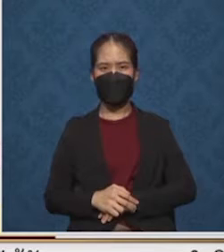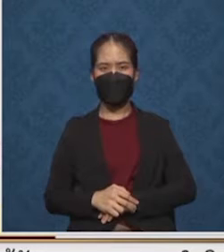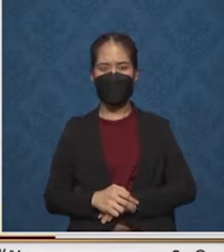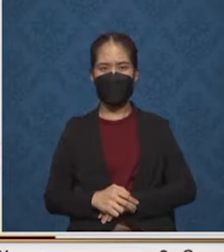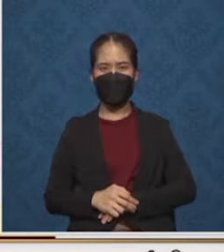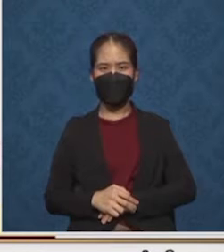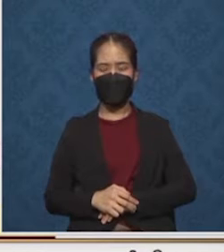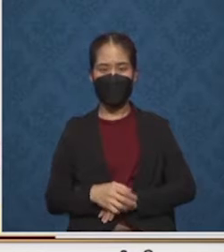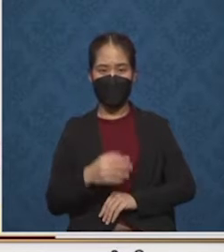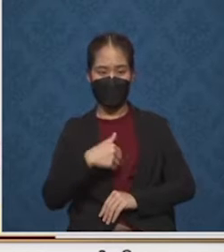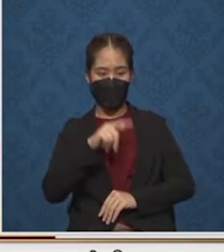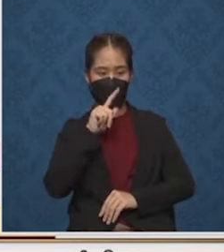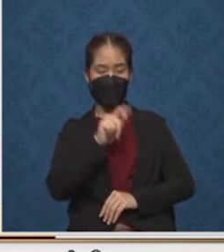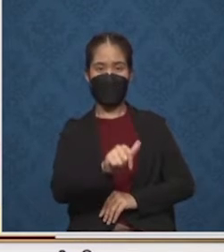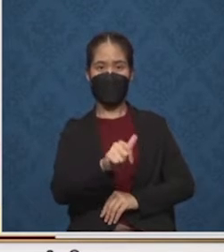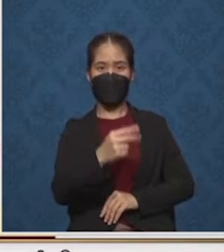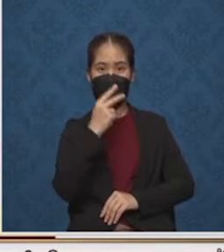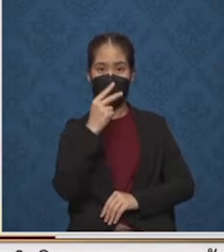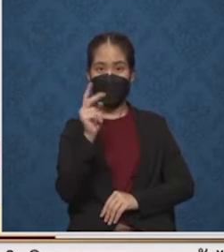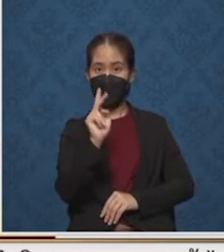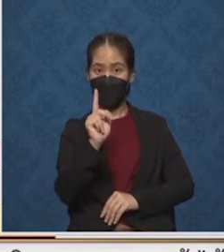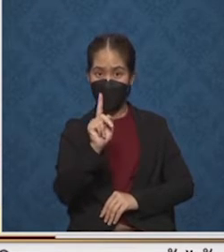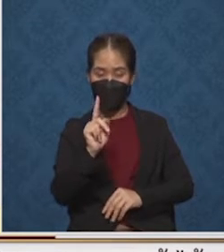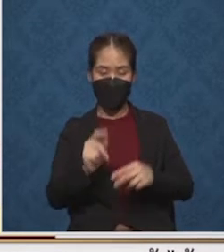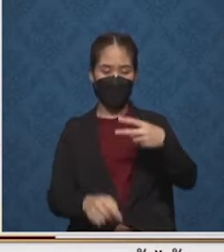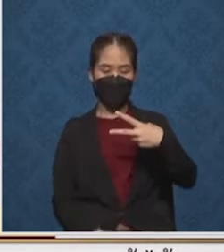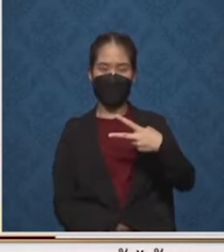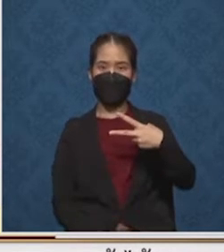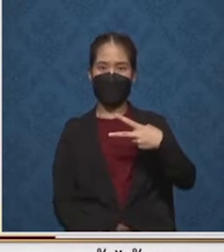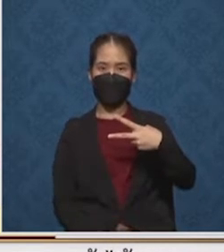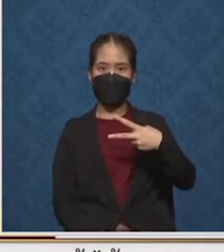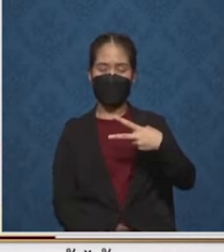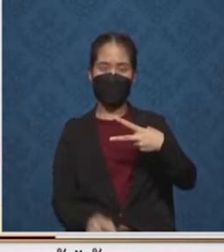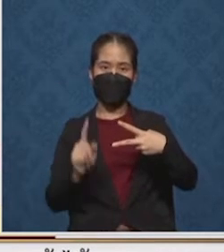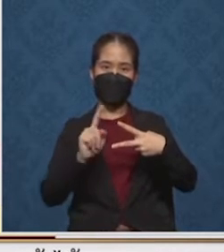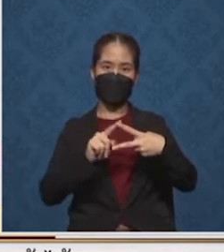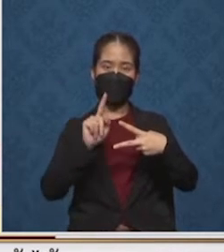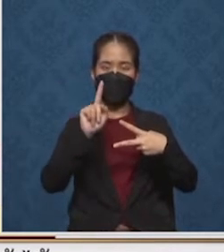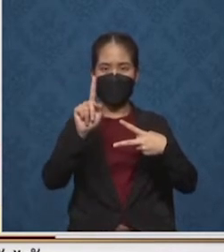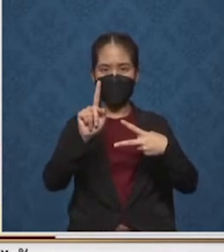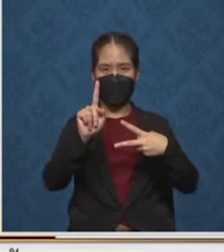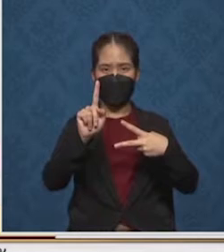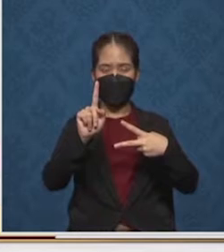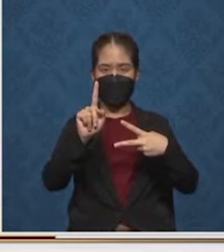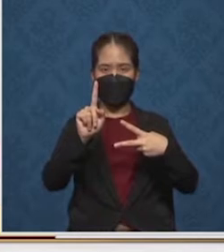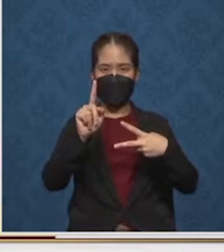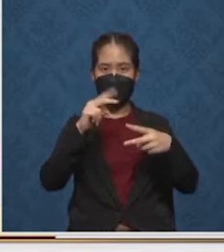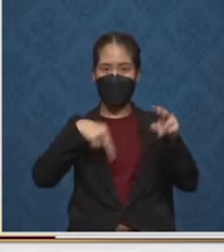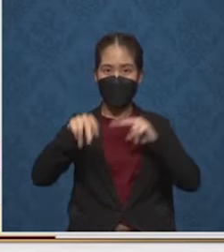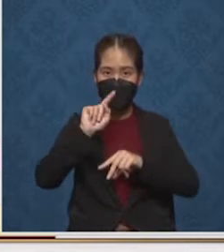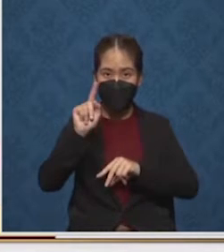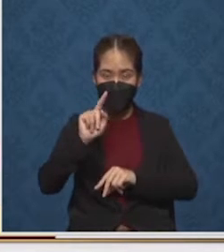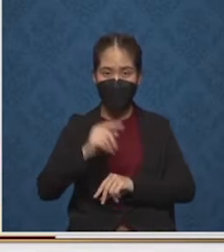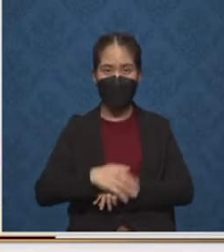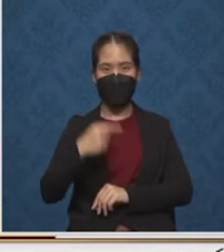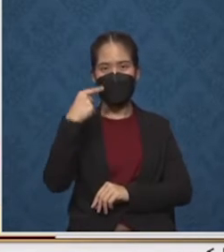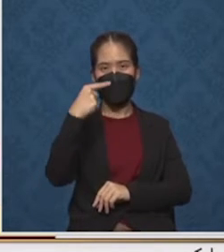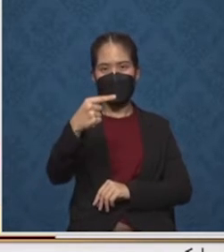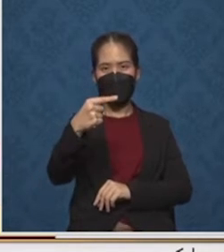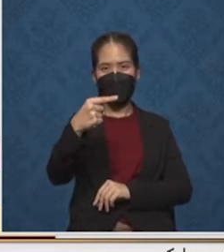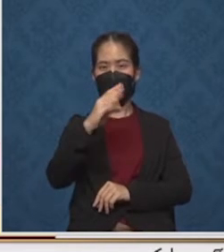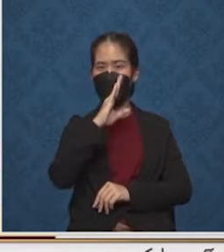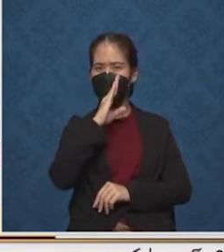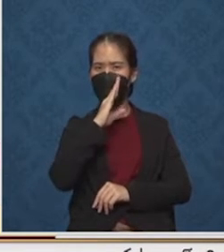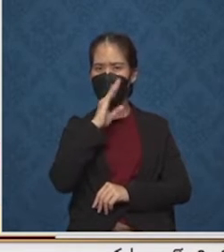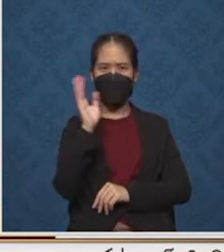มีความแม่นยำในเขาว่าสองอย่างนั้นอาจารย์ผมเอาสั้นๆเลยอ่ะอันแรกสุดเนี่ยเขาวัดผลรสรวงครับหมอ